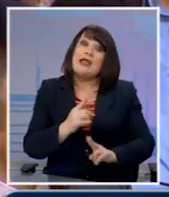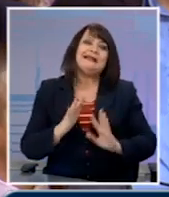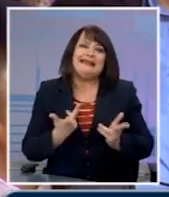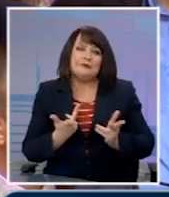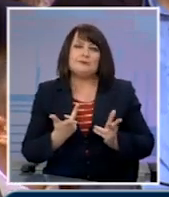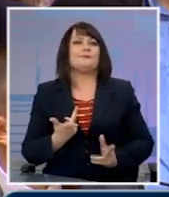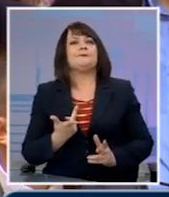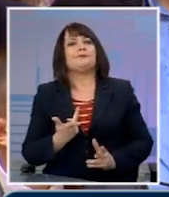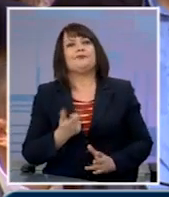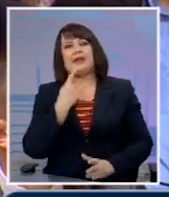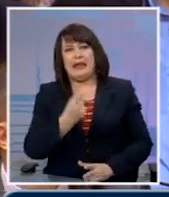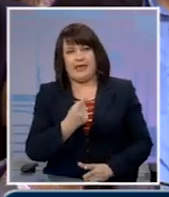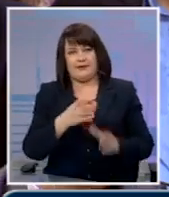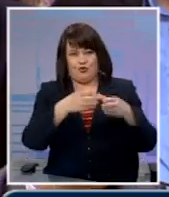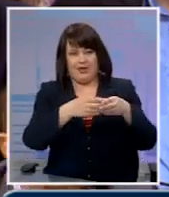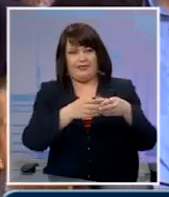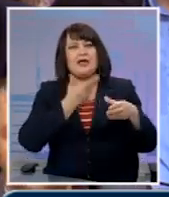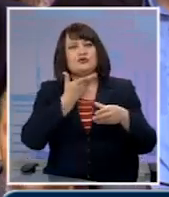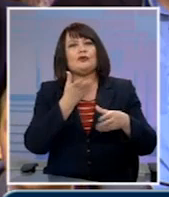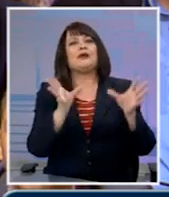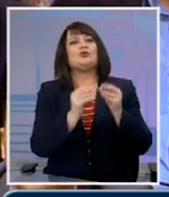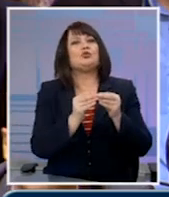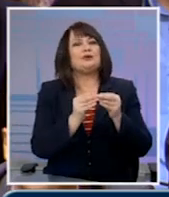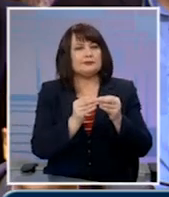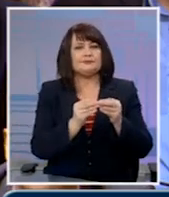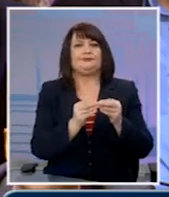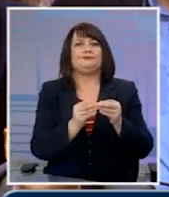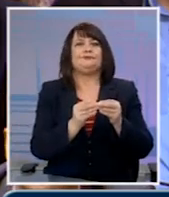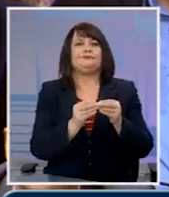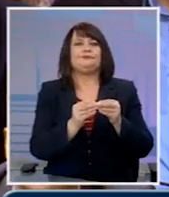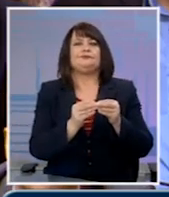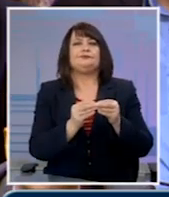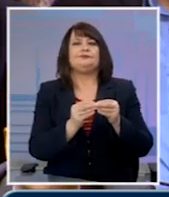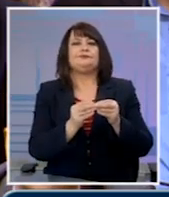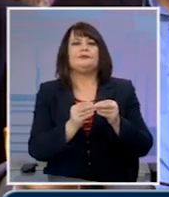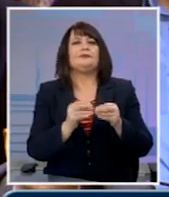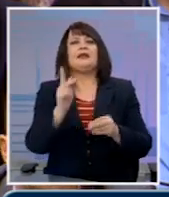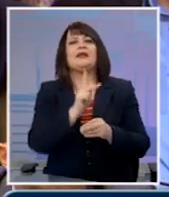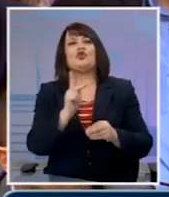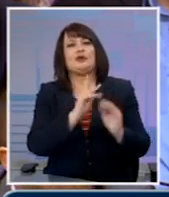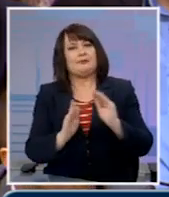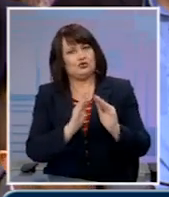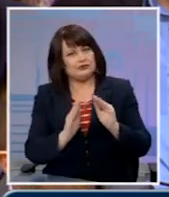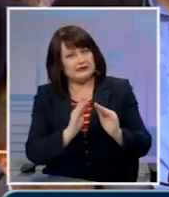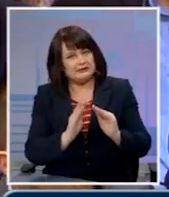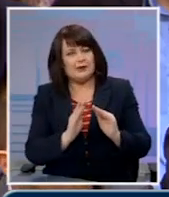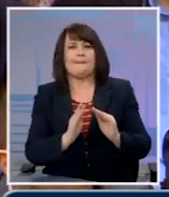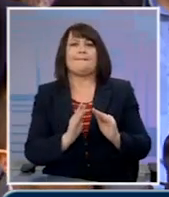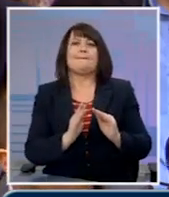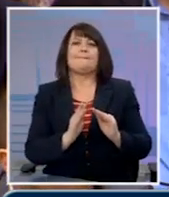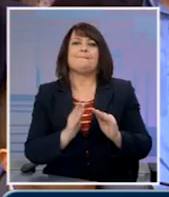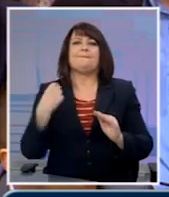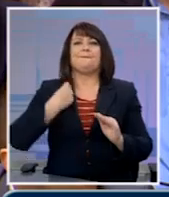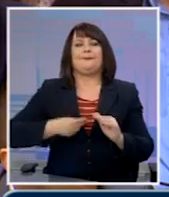ορίζονται σαφώς οι κατηγορίες δαπανών που εξαιρούνται από την περικοπή για λόγους κοινωνικής προστασίας για την προστασία των